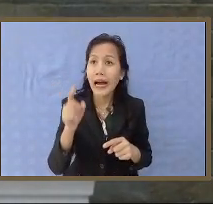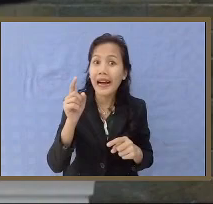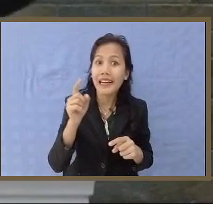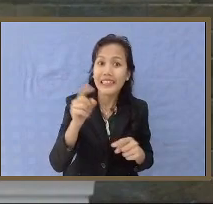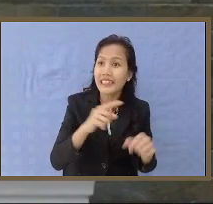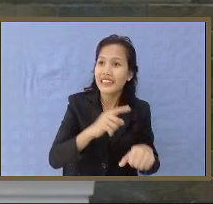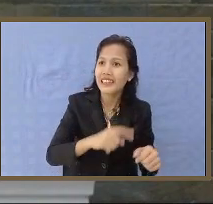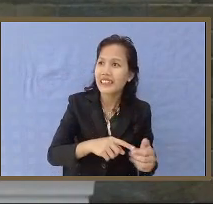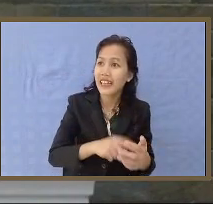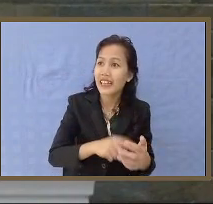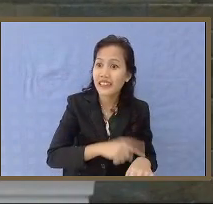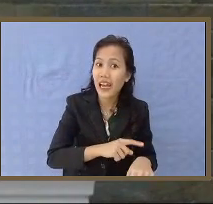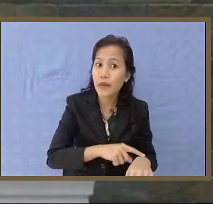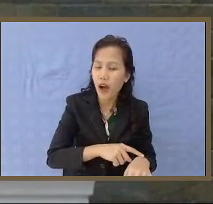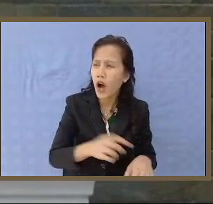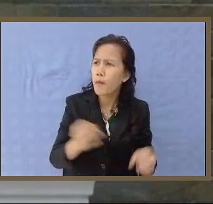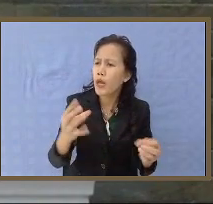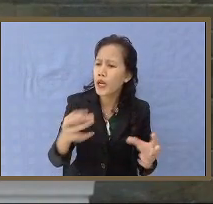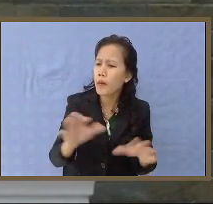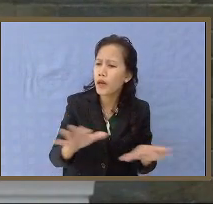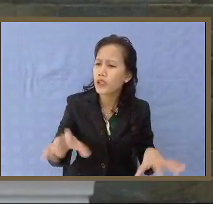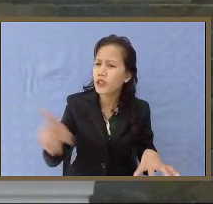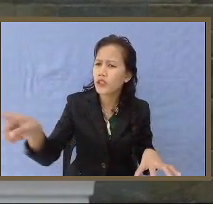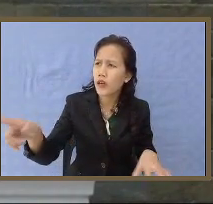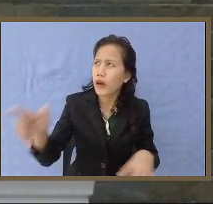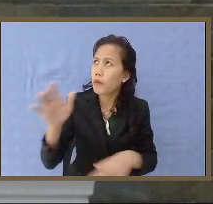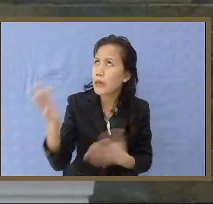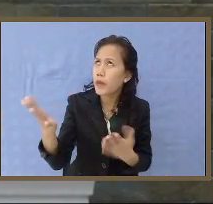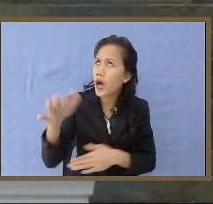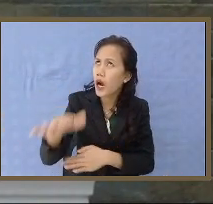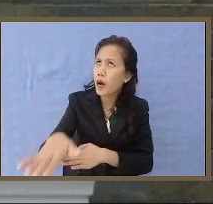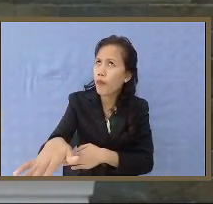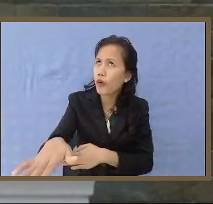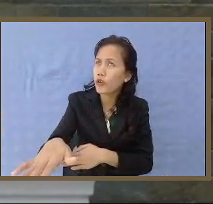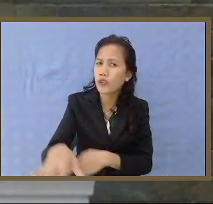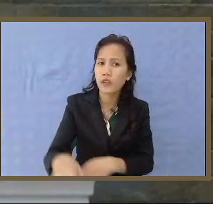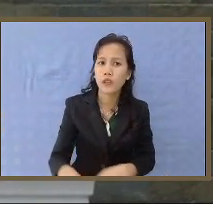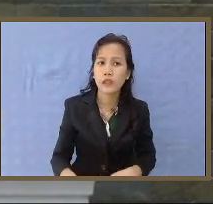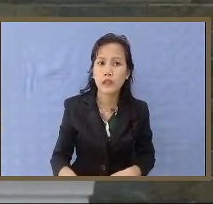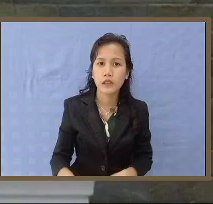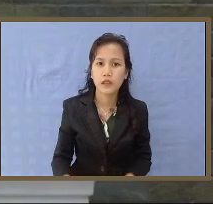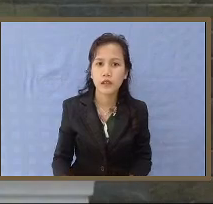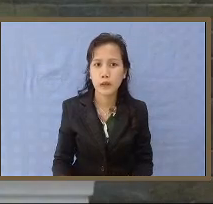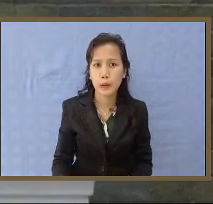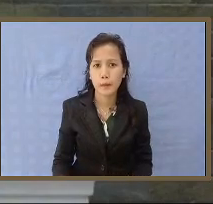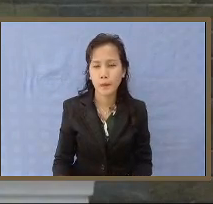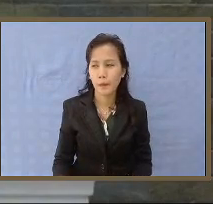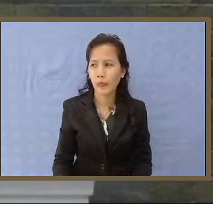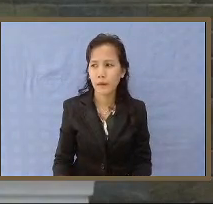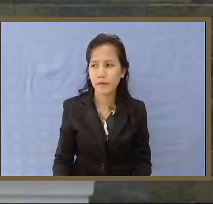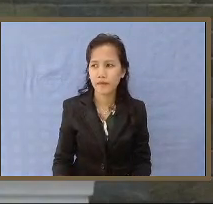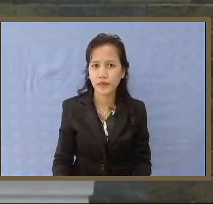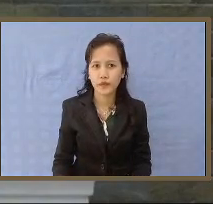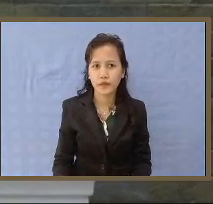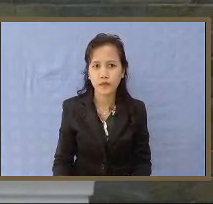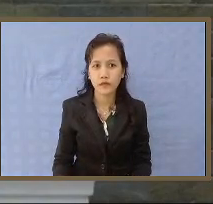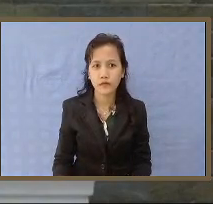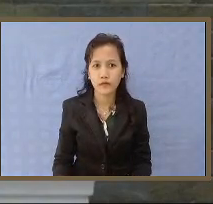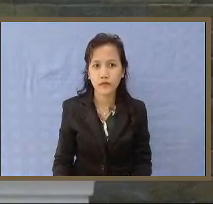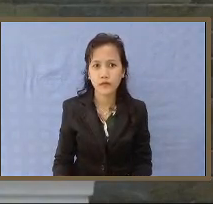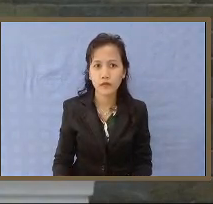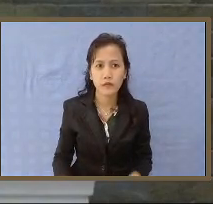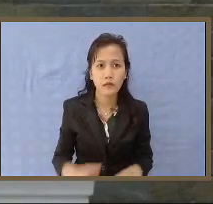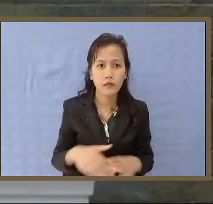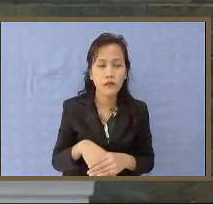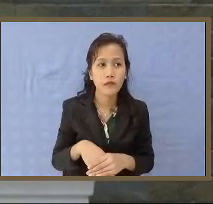naglalabasan. Ngayon kapatid, araw-araw, oras-oras, samay sa amin lang, kapatid halos yung isang standby doon